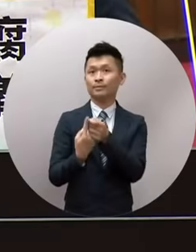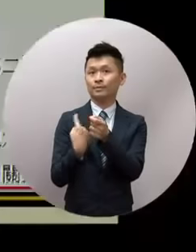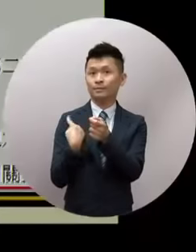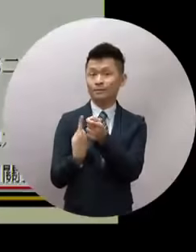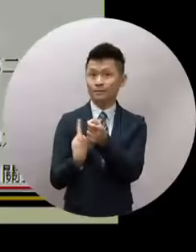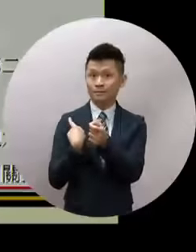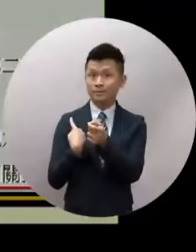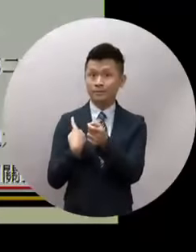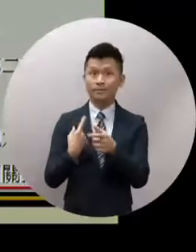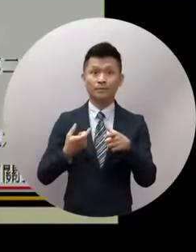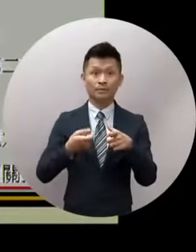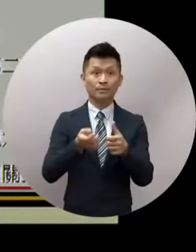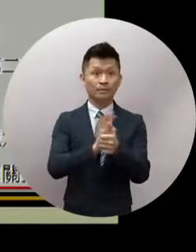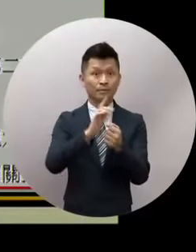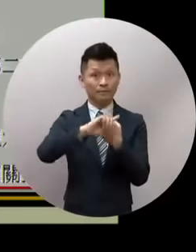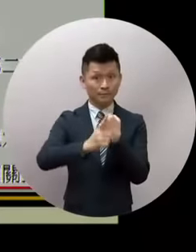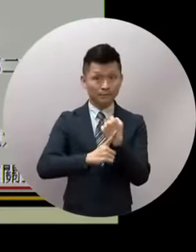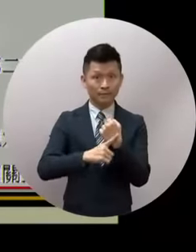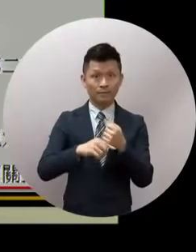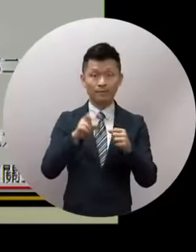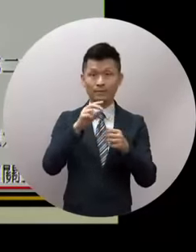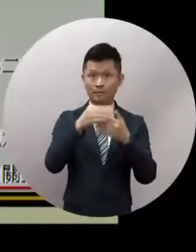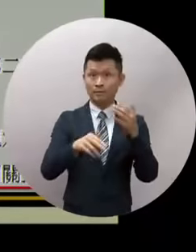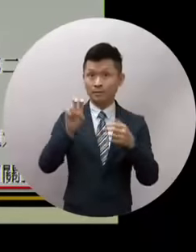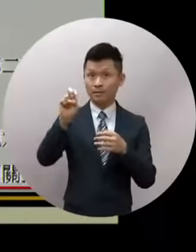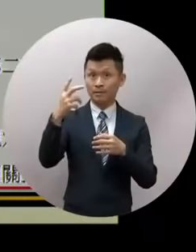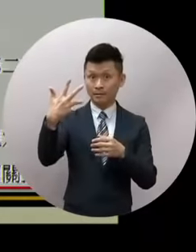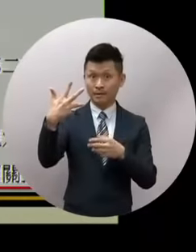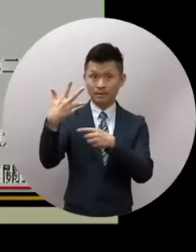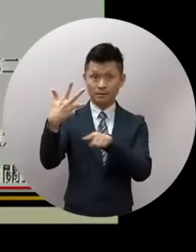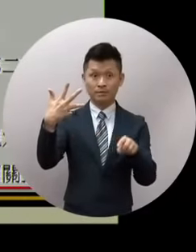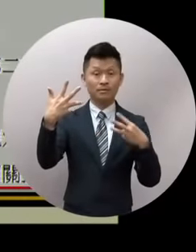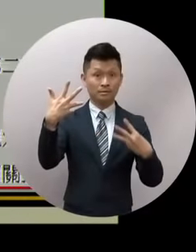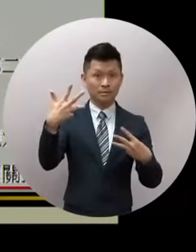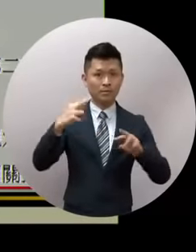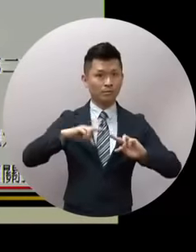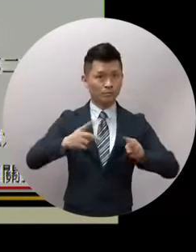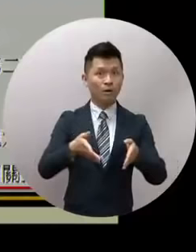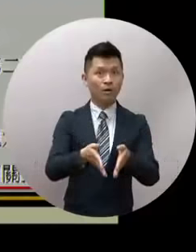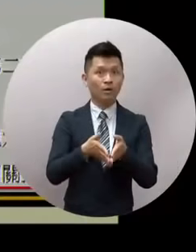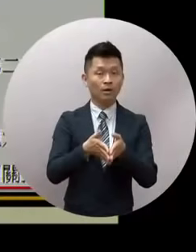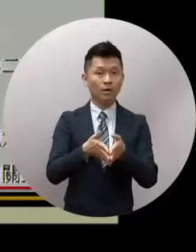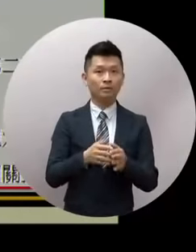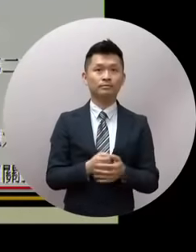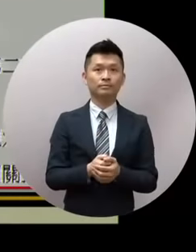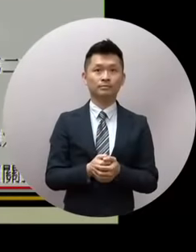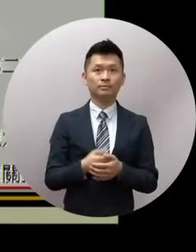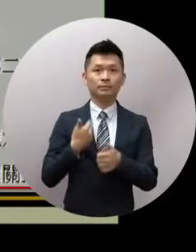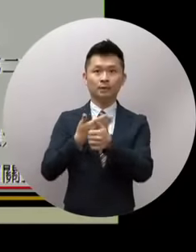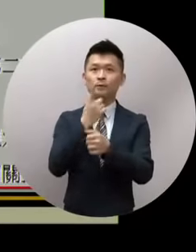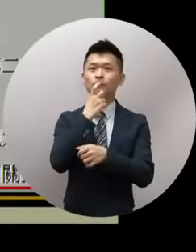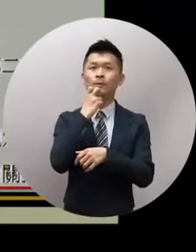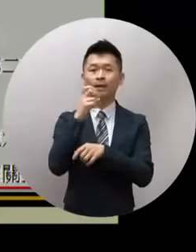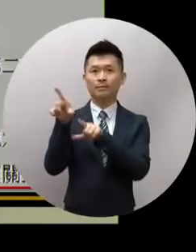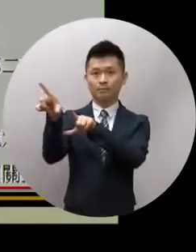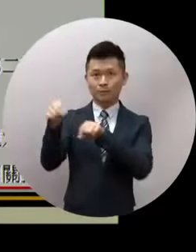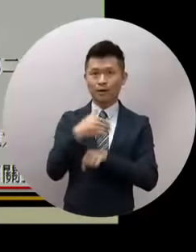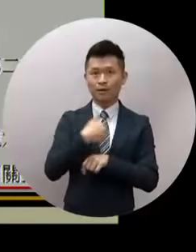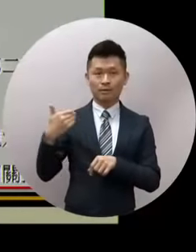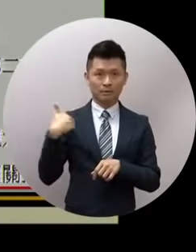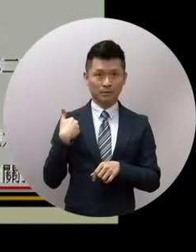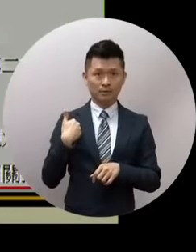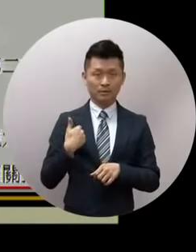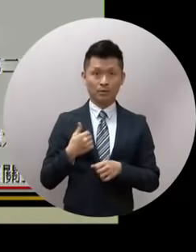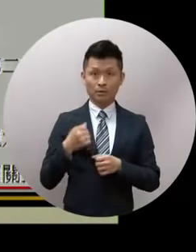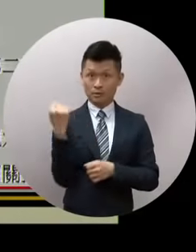时候，功夫法28条之3，它修正嘛，它让中央有一个尚方宝剑，就是说